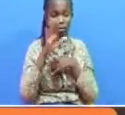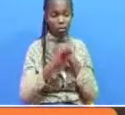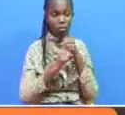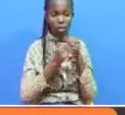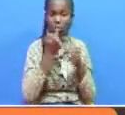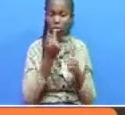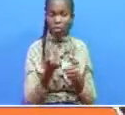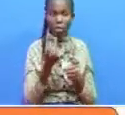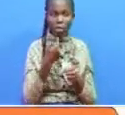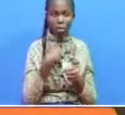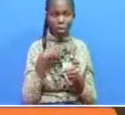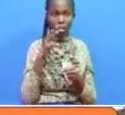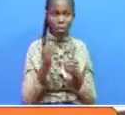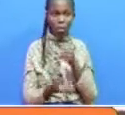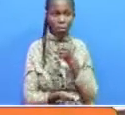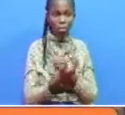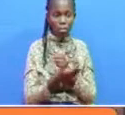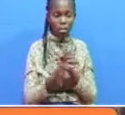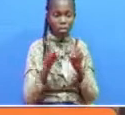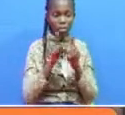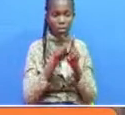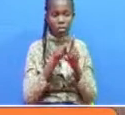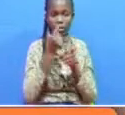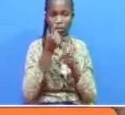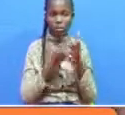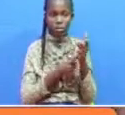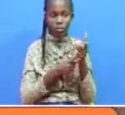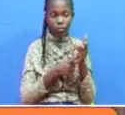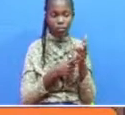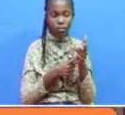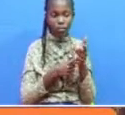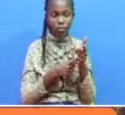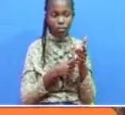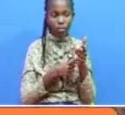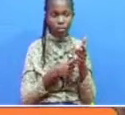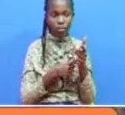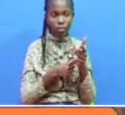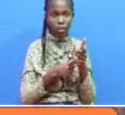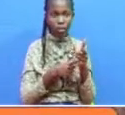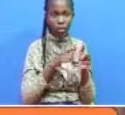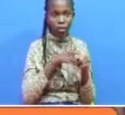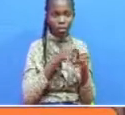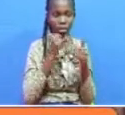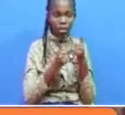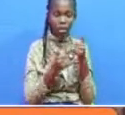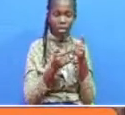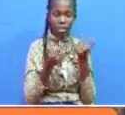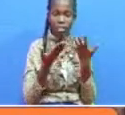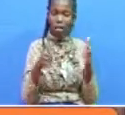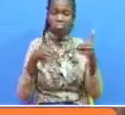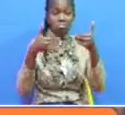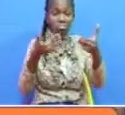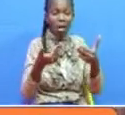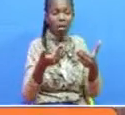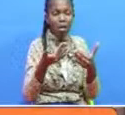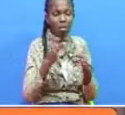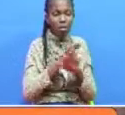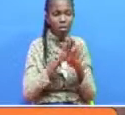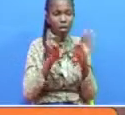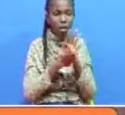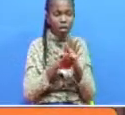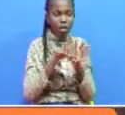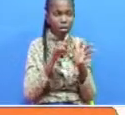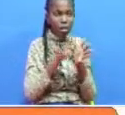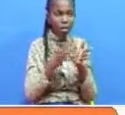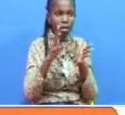u, nenda umadhudia. Nandimea kila kimge kieto 11th hour, timu tu, tike, wo, tichao. Isu siwa